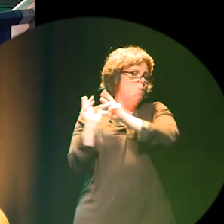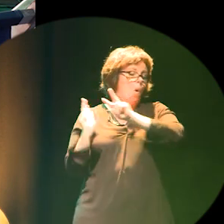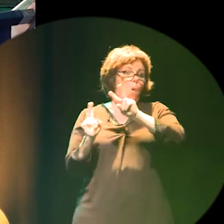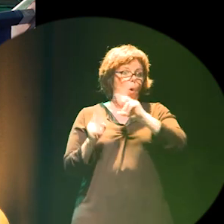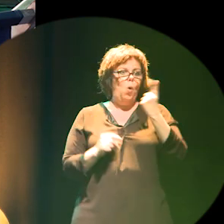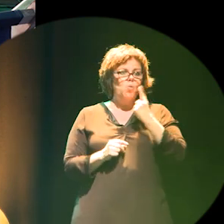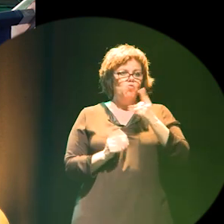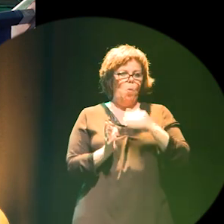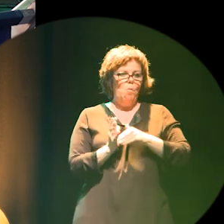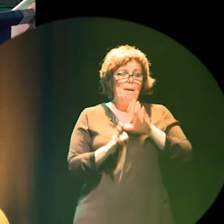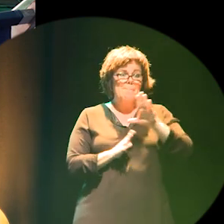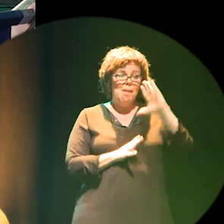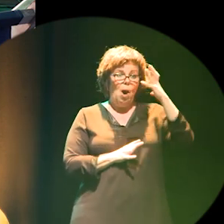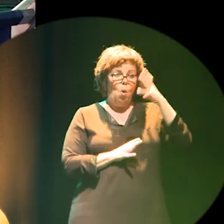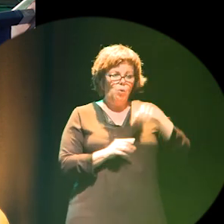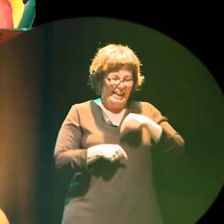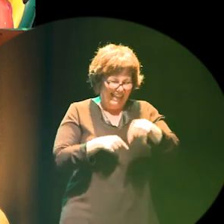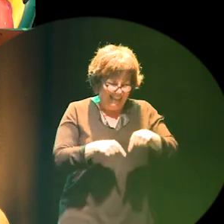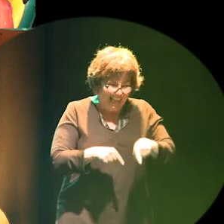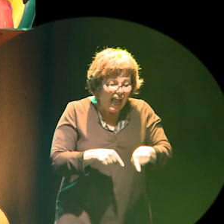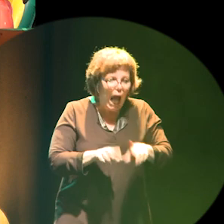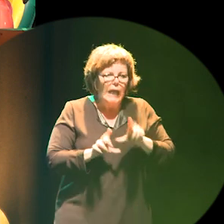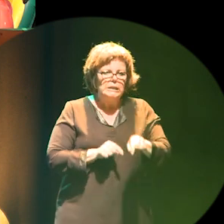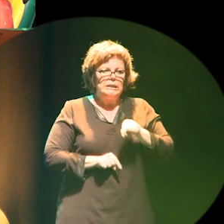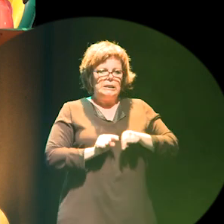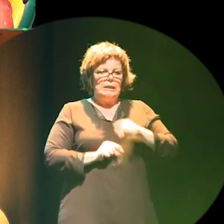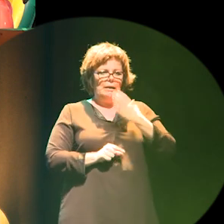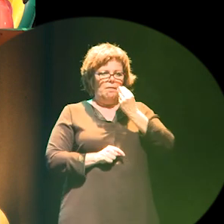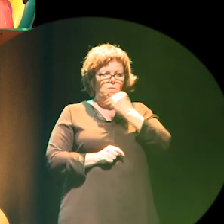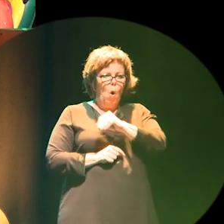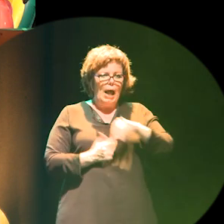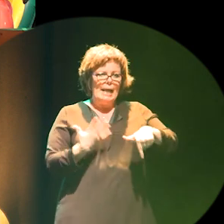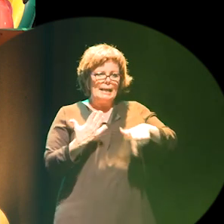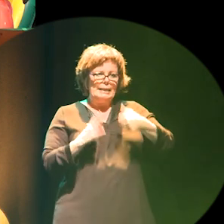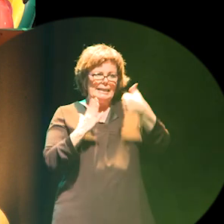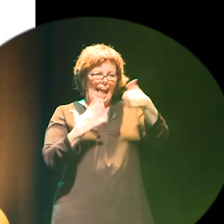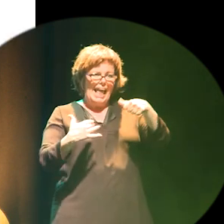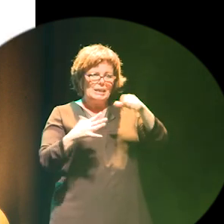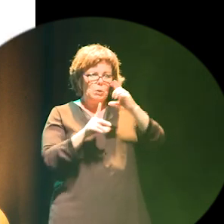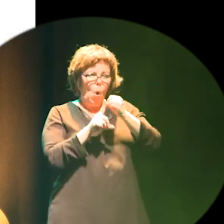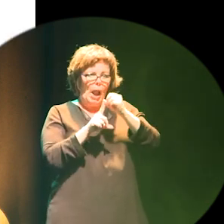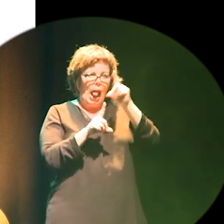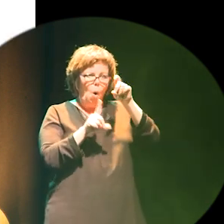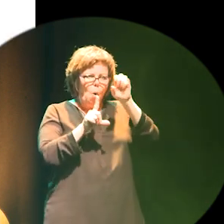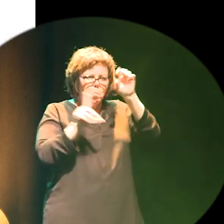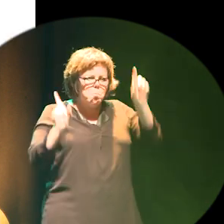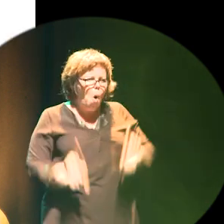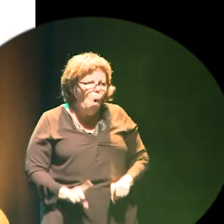de l'eau qui descend à 16 degrés. Tout le monde dans les centres commerciaux, plus personne à la plage.